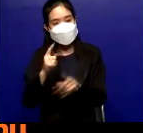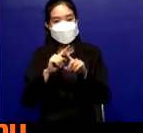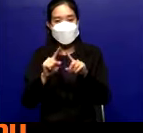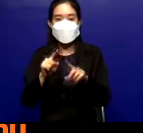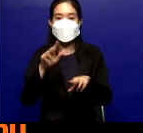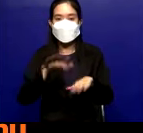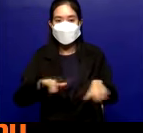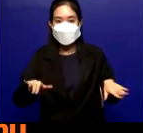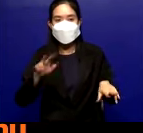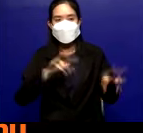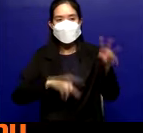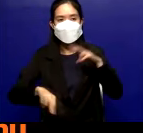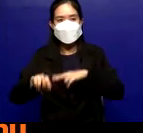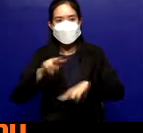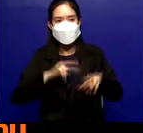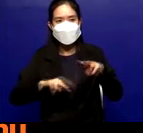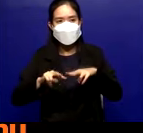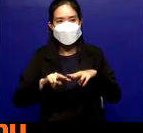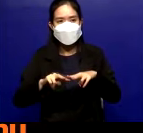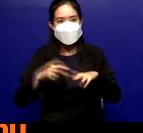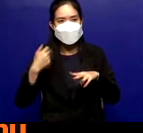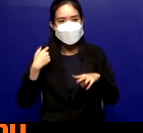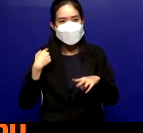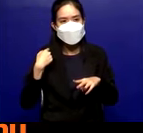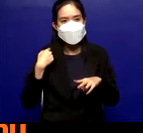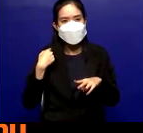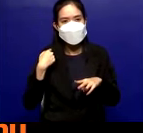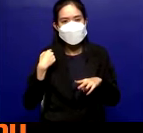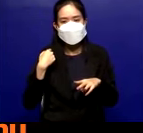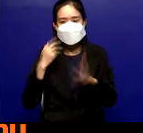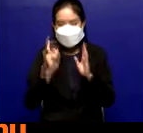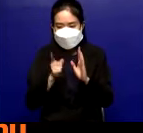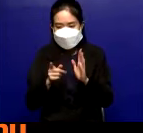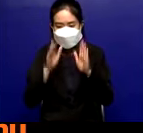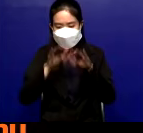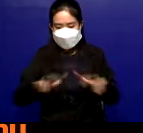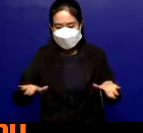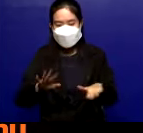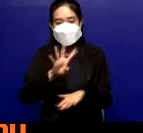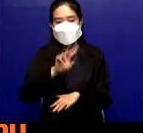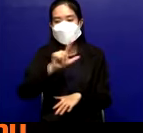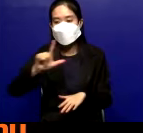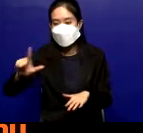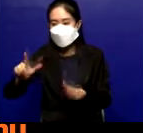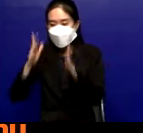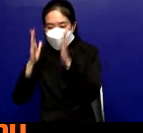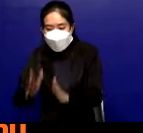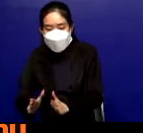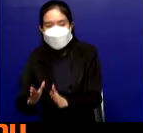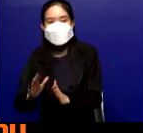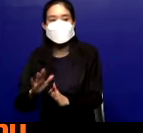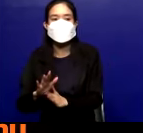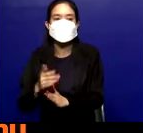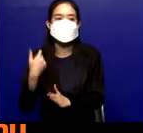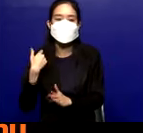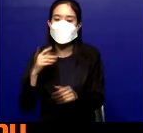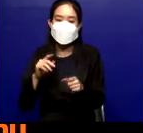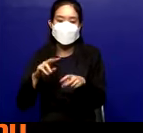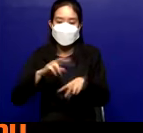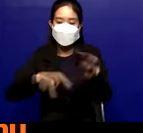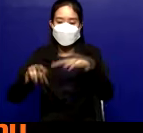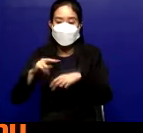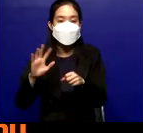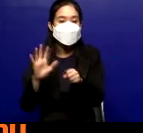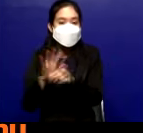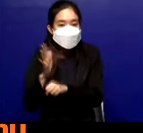ล้าน3แสนคนจากจำนวนเด็กทั้งหมด4ล้านกว่าคนทั้งที่ที่ประชุมของคณะกรรมการส่งเสริมการพัฒ